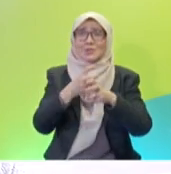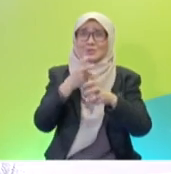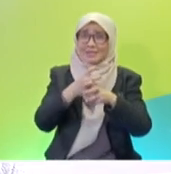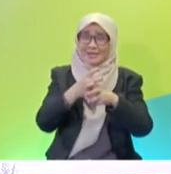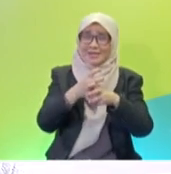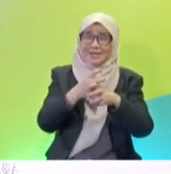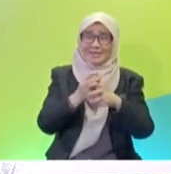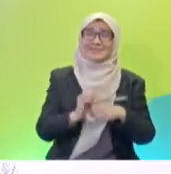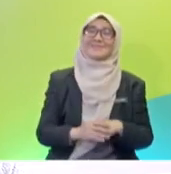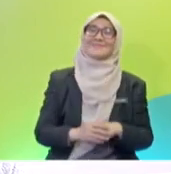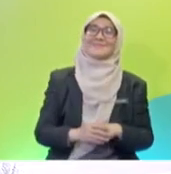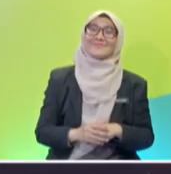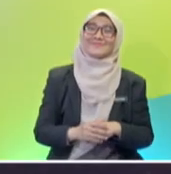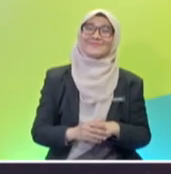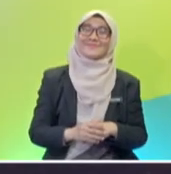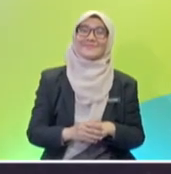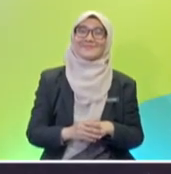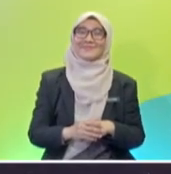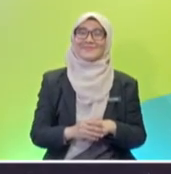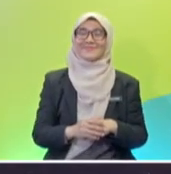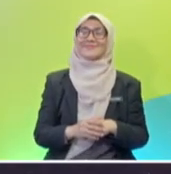Tak nampak langsung. Okey. Baiklah, saya dapat tiga-tiga.